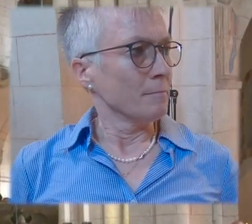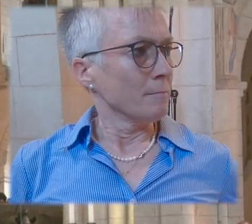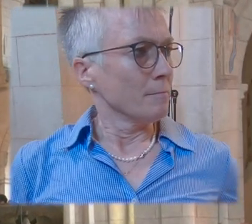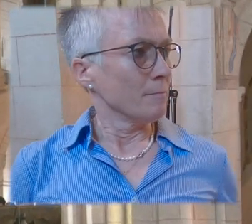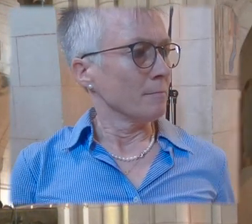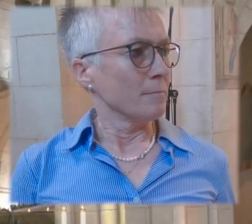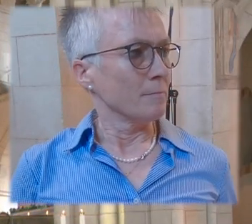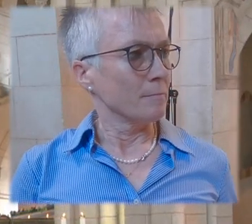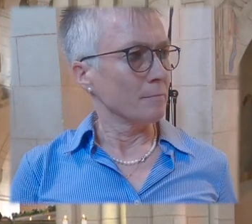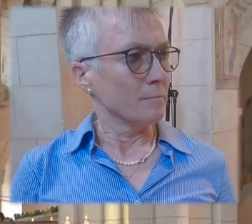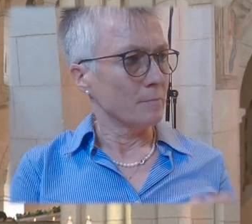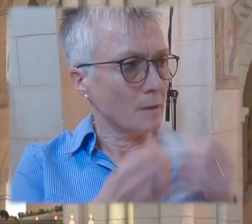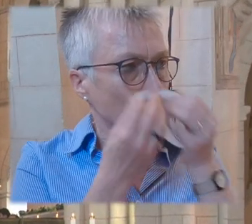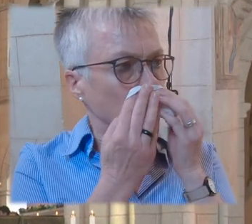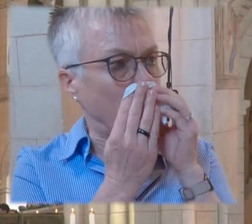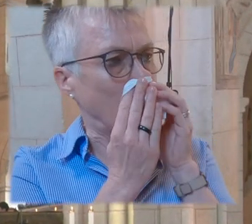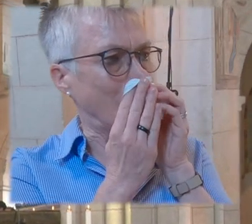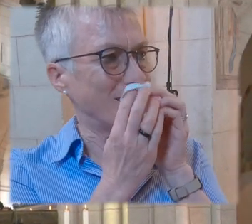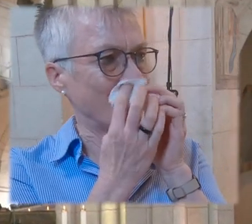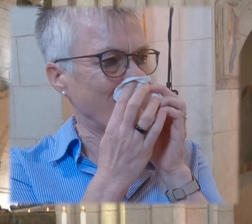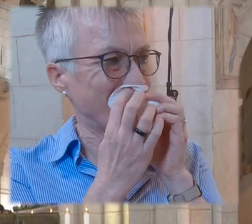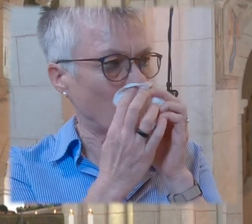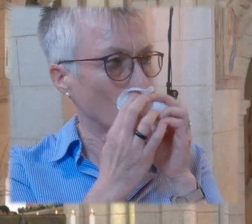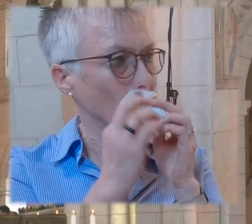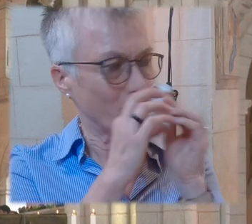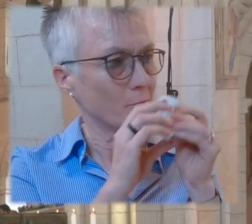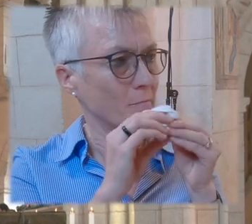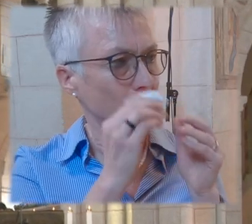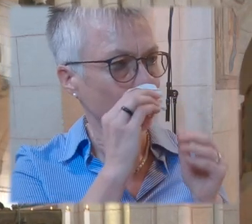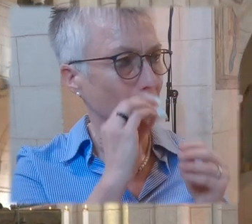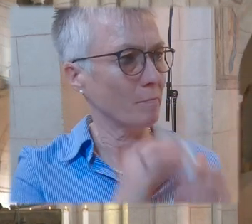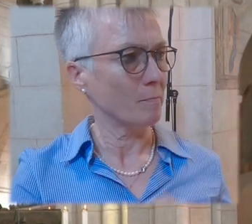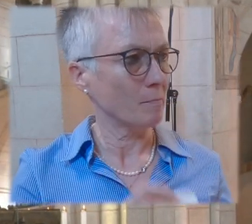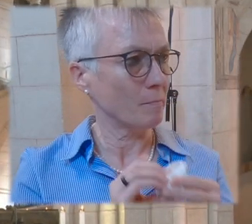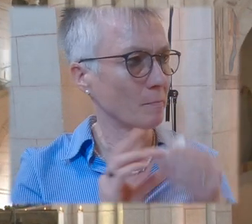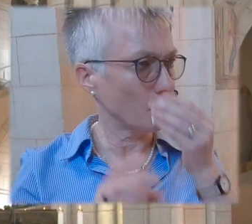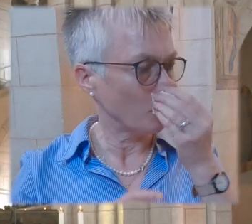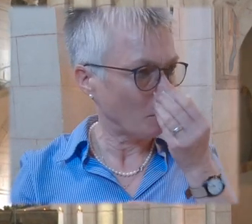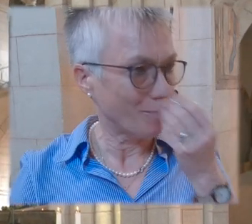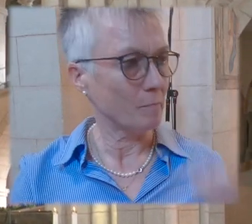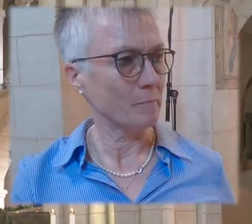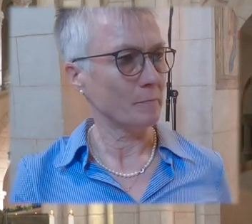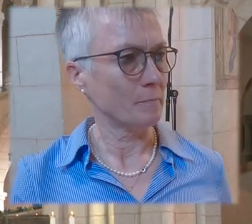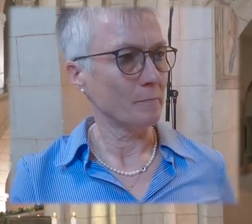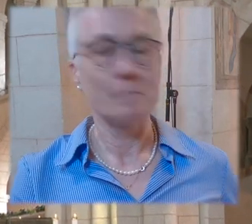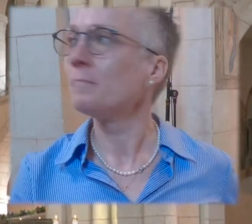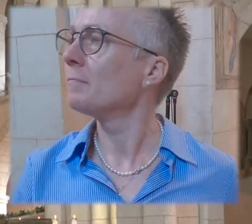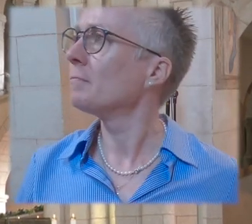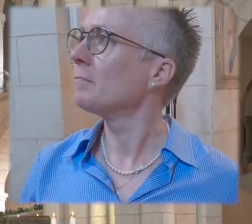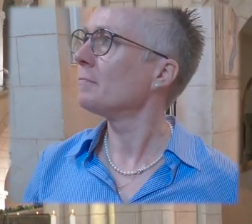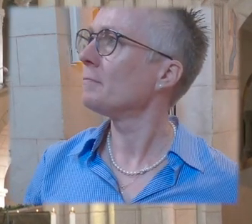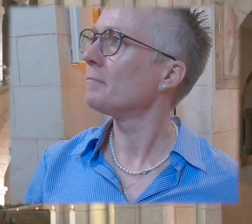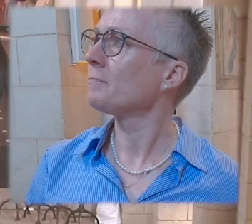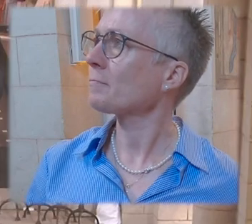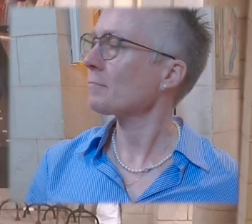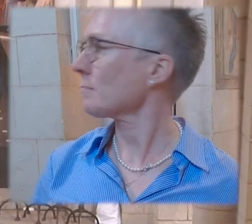des deutschen Kardinal Walter Kasper, ist als Vertreter des Papstes zu dieser Zeremonie gekommen.